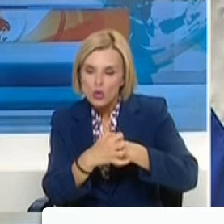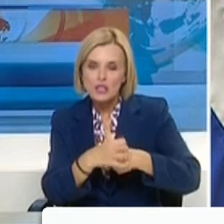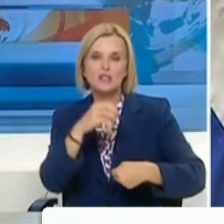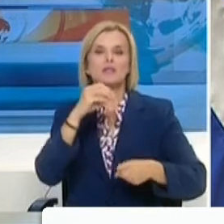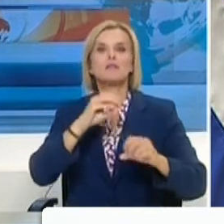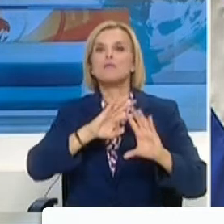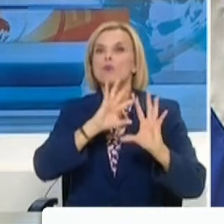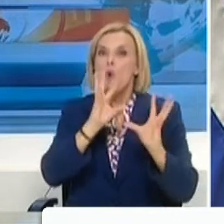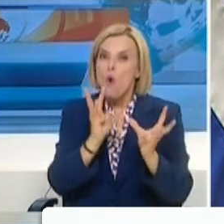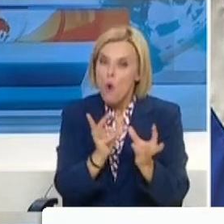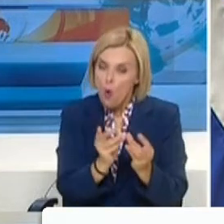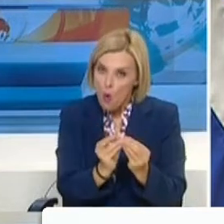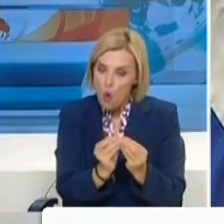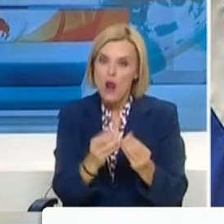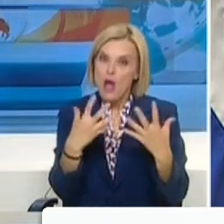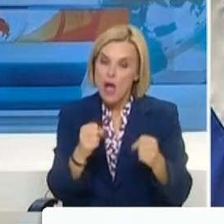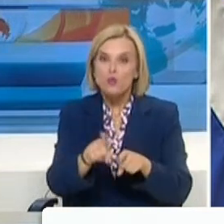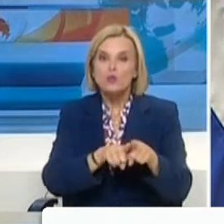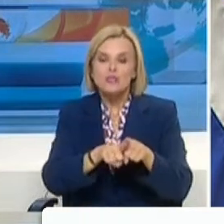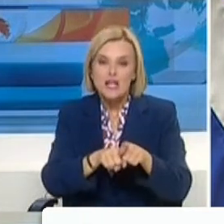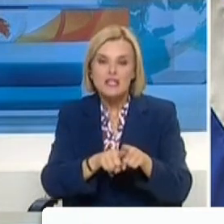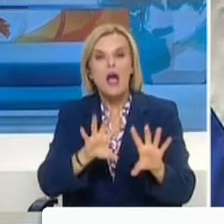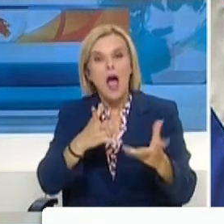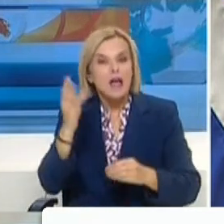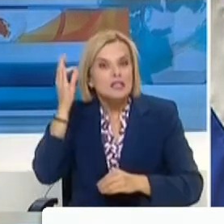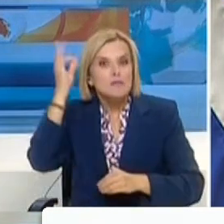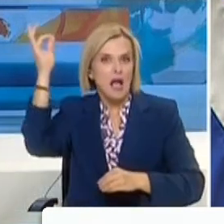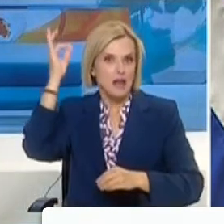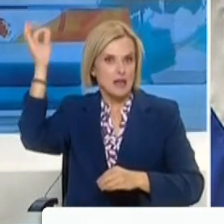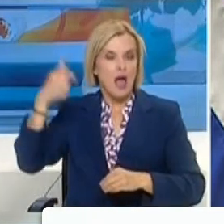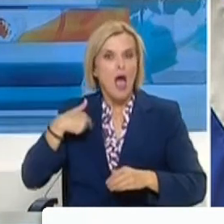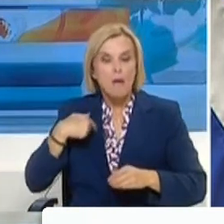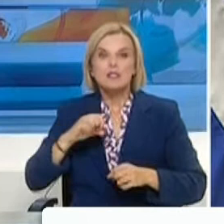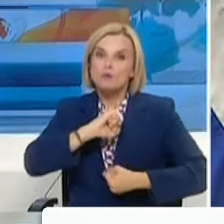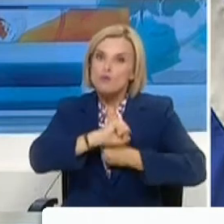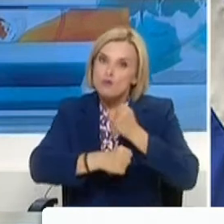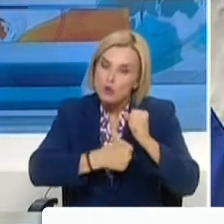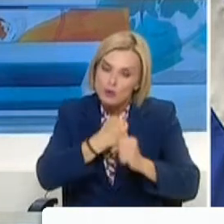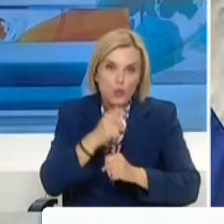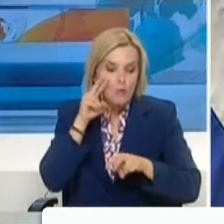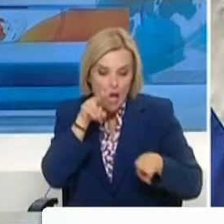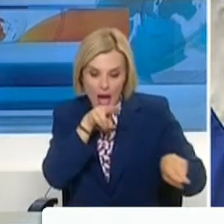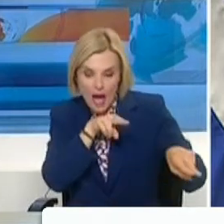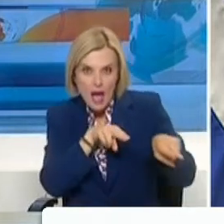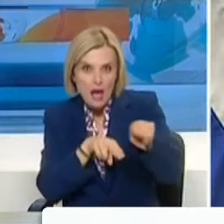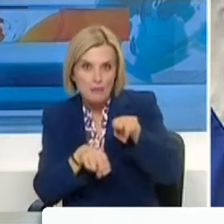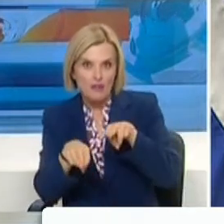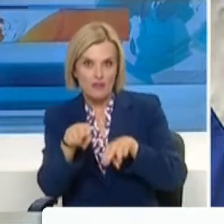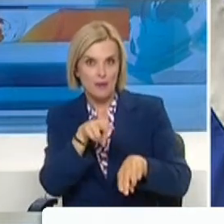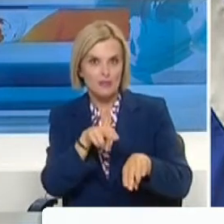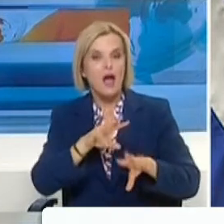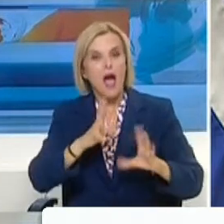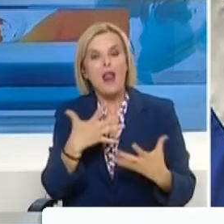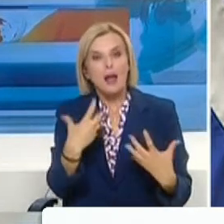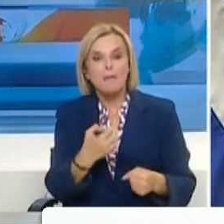ανοσοποιητικού, που εμφανίζονται ευτυχώς εξαιρετικά σπάνια και όταν υπάρχει εκτός ελέγχου κυκλοφορία, ακόμα και σε παιδιά. Άρα εξακολουθεί να υπάρχει